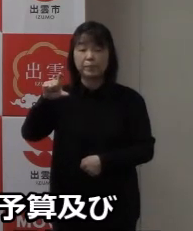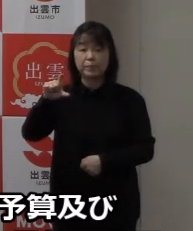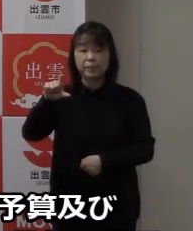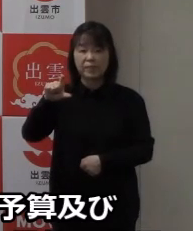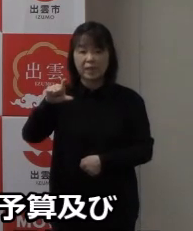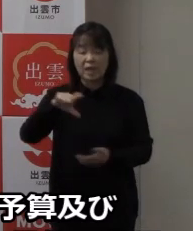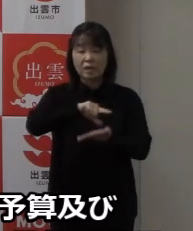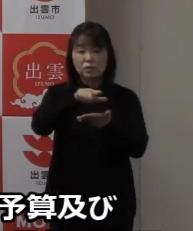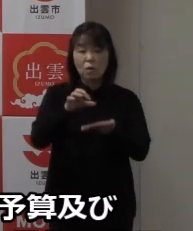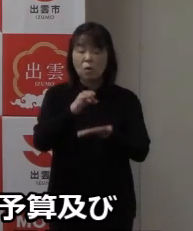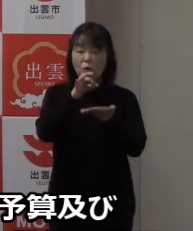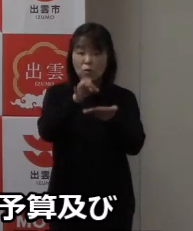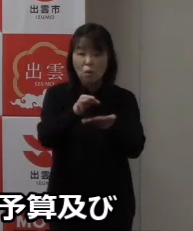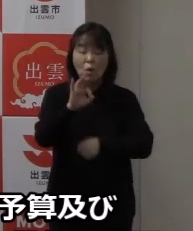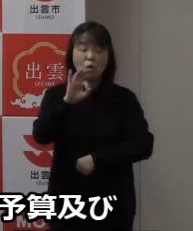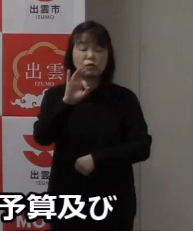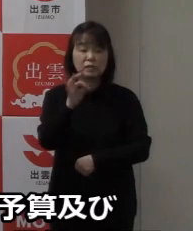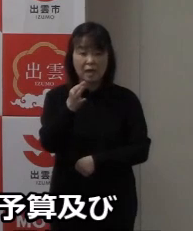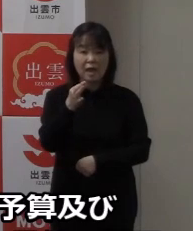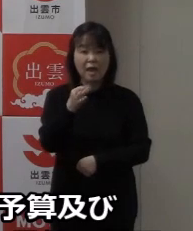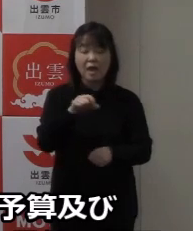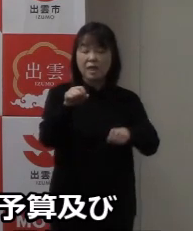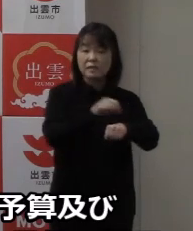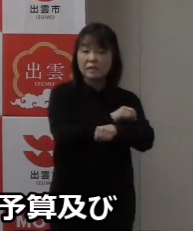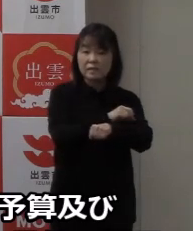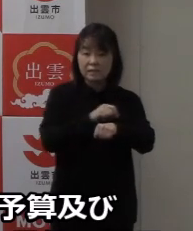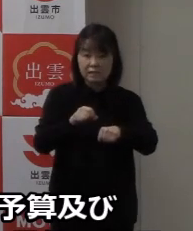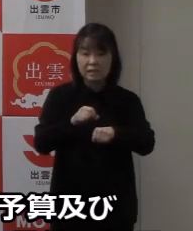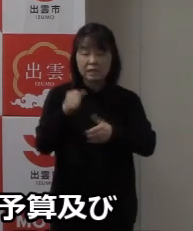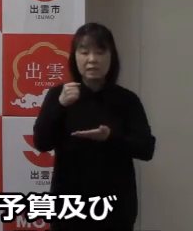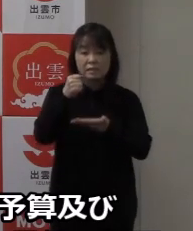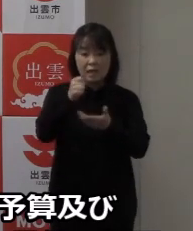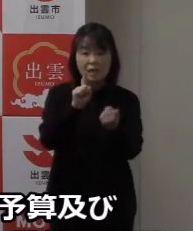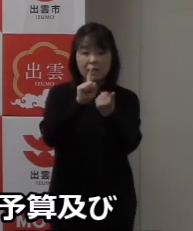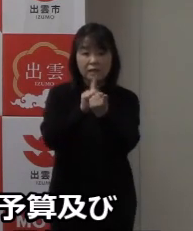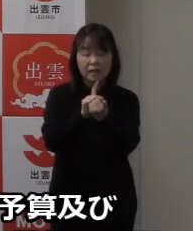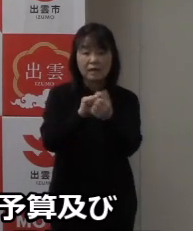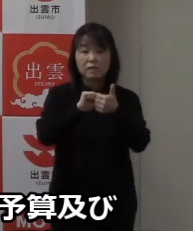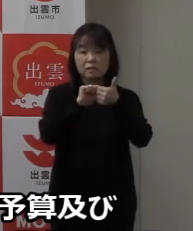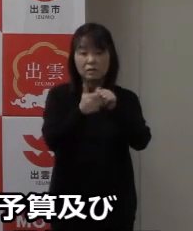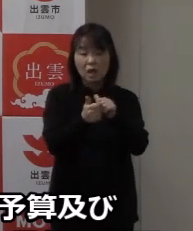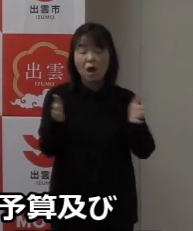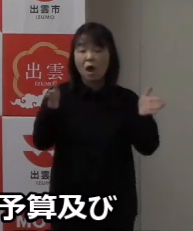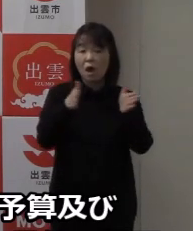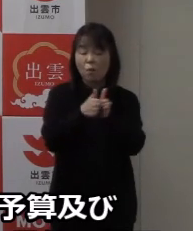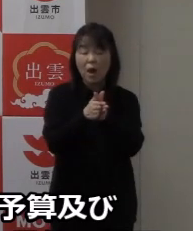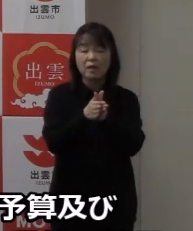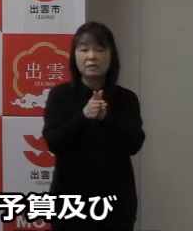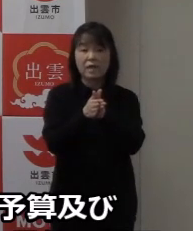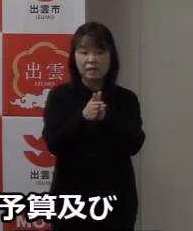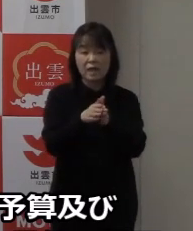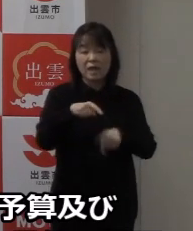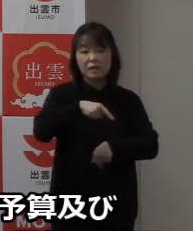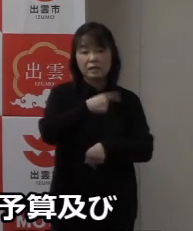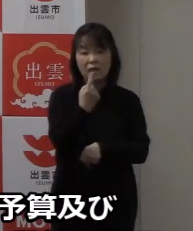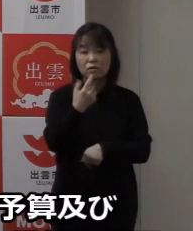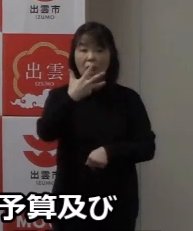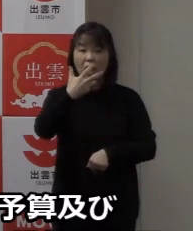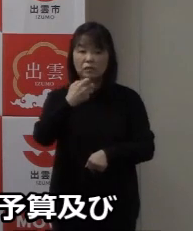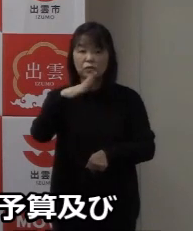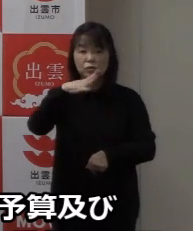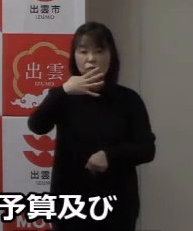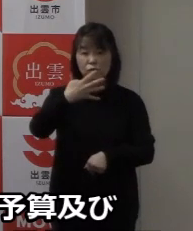地方交付税と臨時財政対策債を合わせたものが184